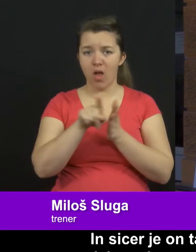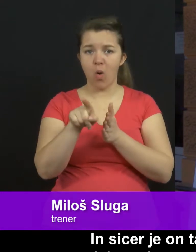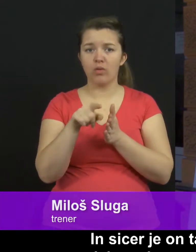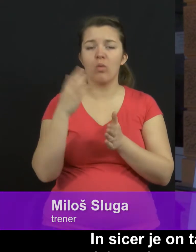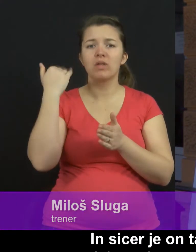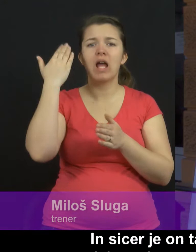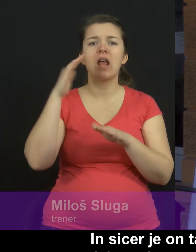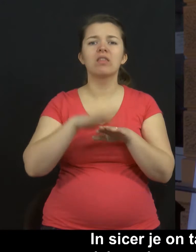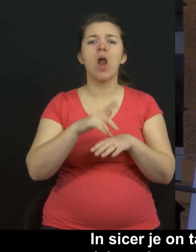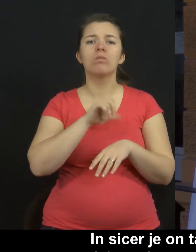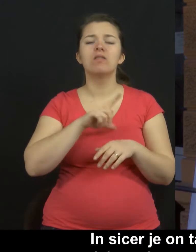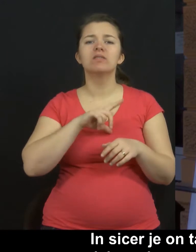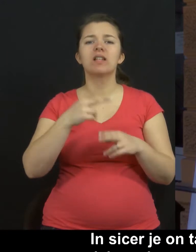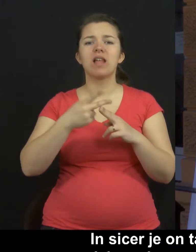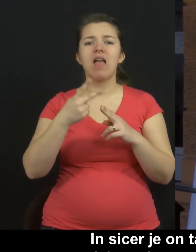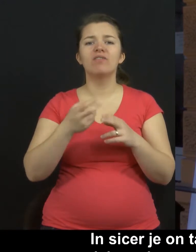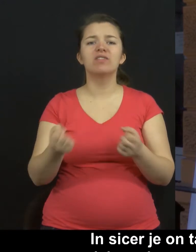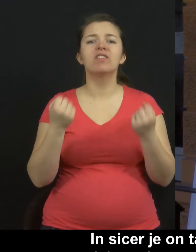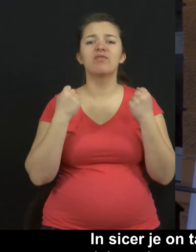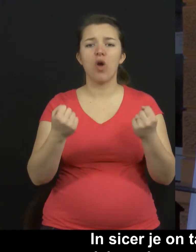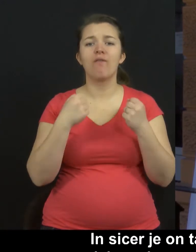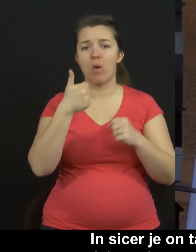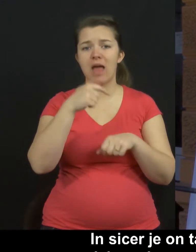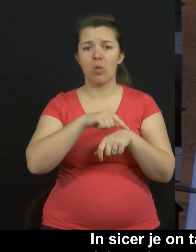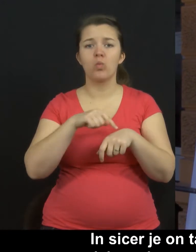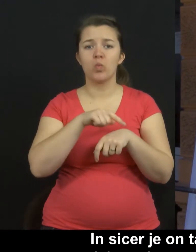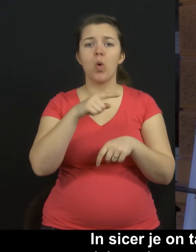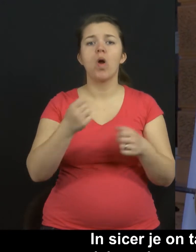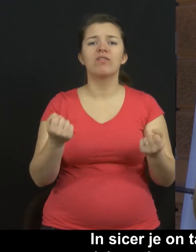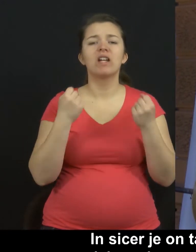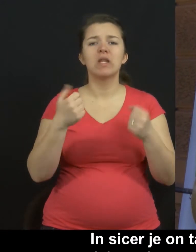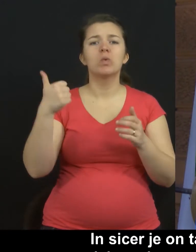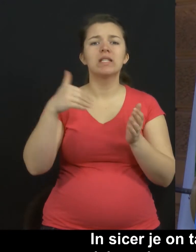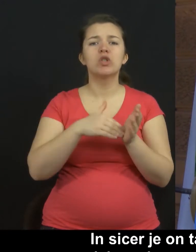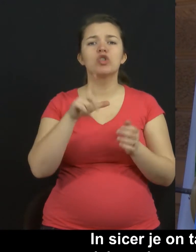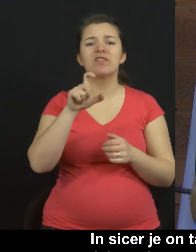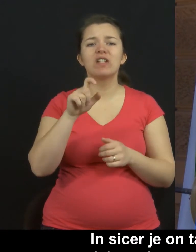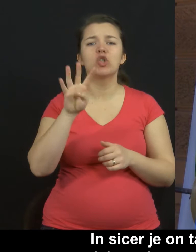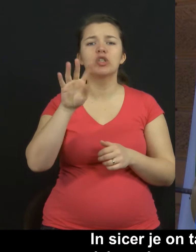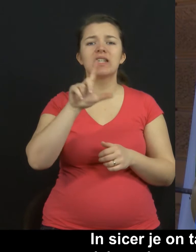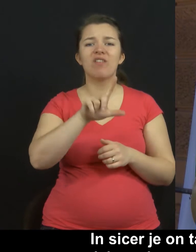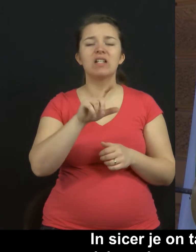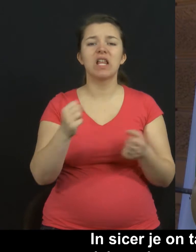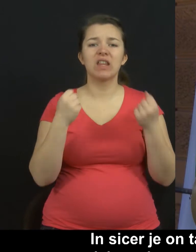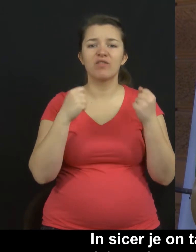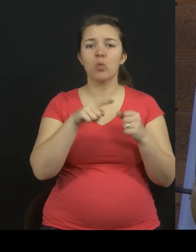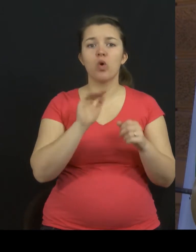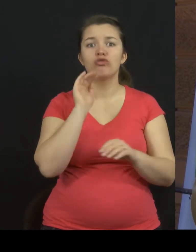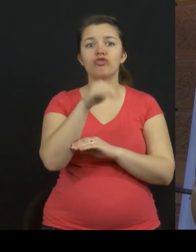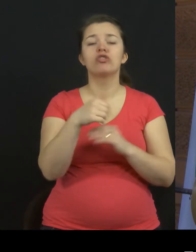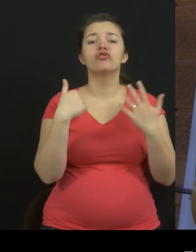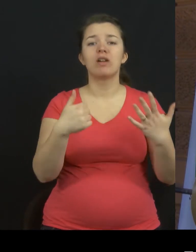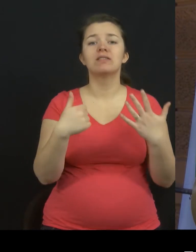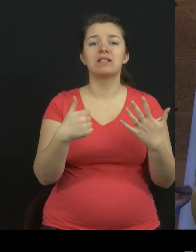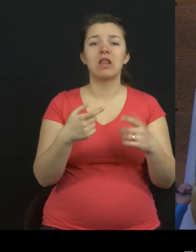sicer je on takrat na ljubljanski televiziji dvigal eno uro. In je dvignil 1224 dvigov,